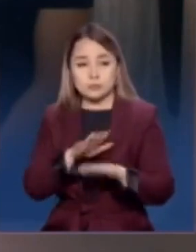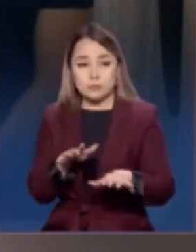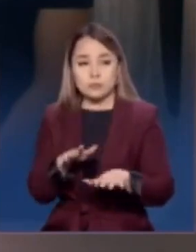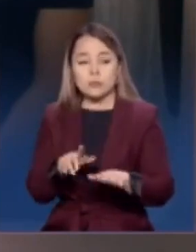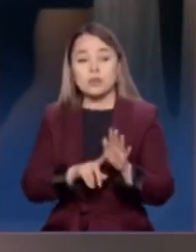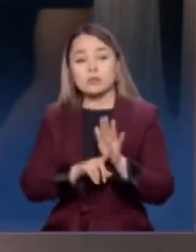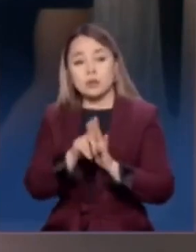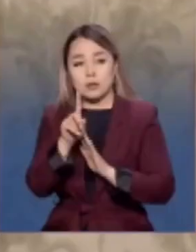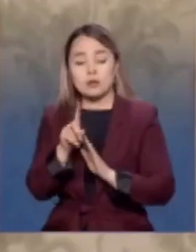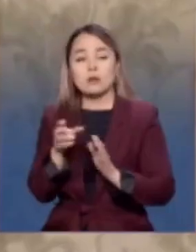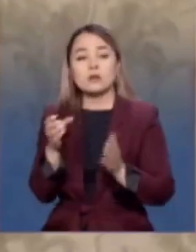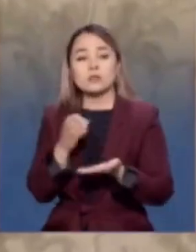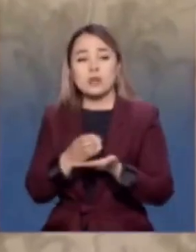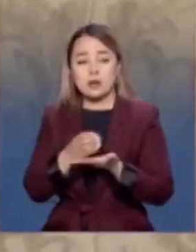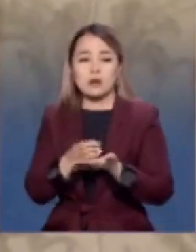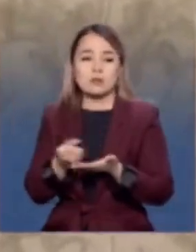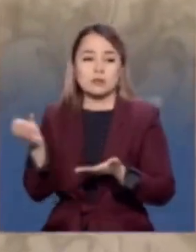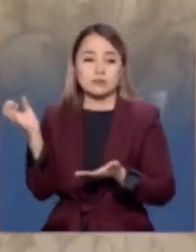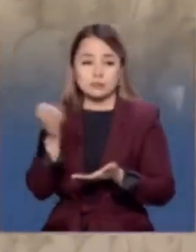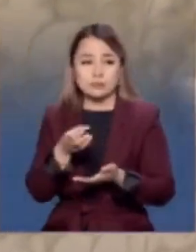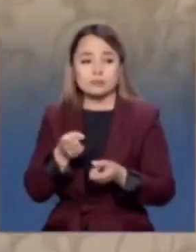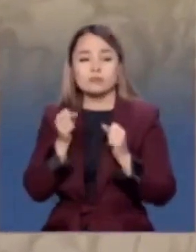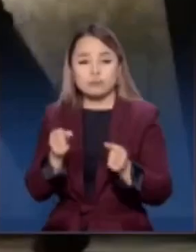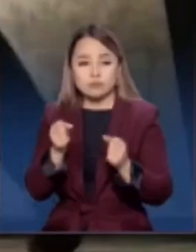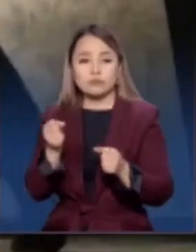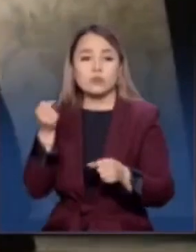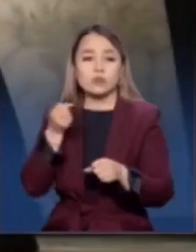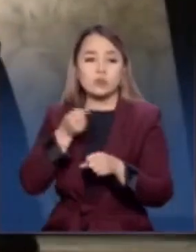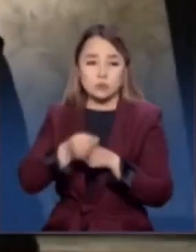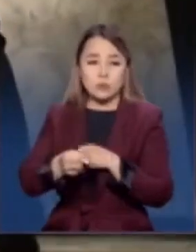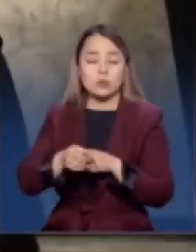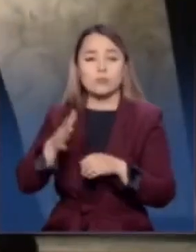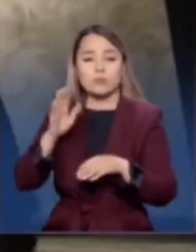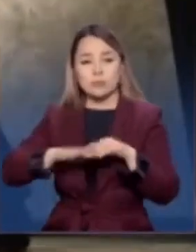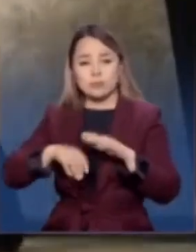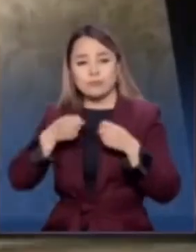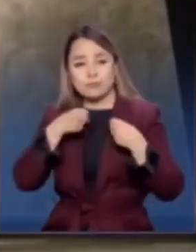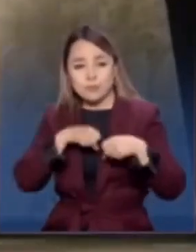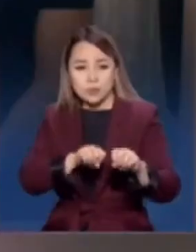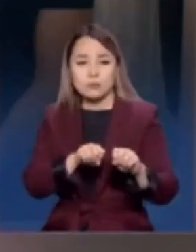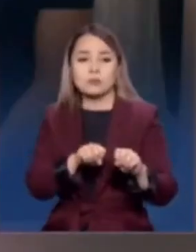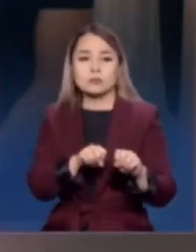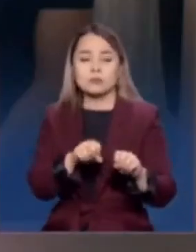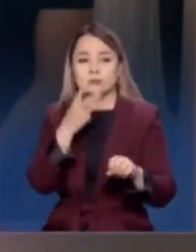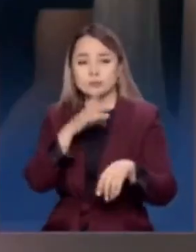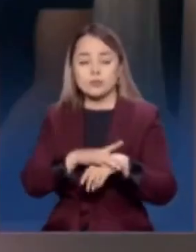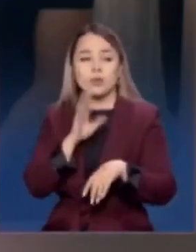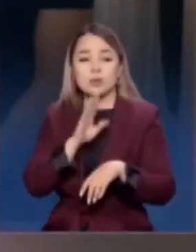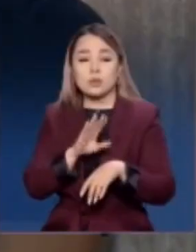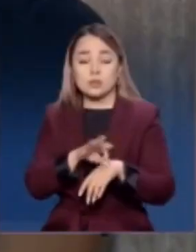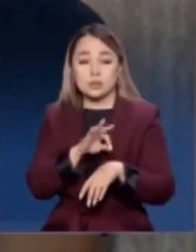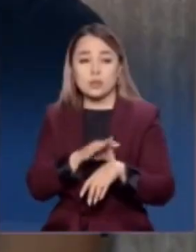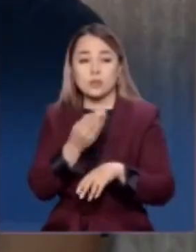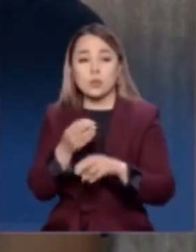басында. Стаканды лақтырып жіберу, жол қуыру, қол көтеру деген. Бұл келіншек күйеуімен 10